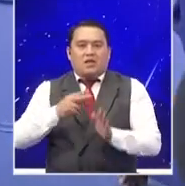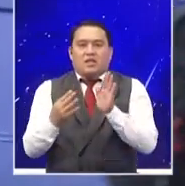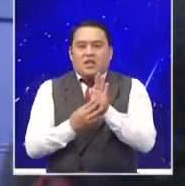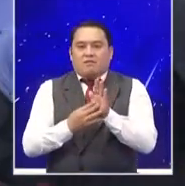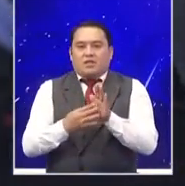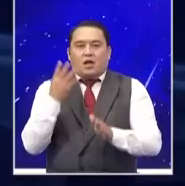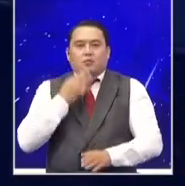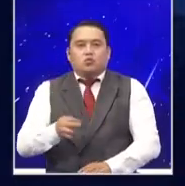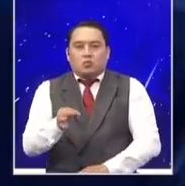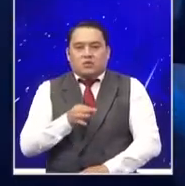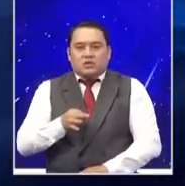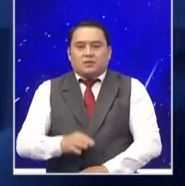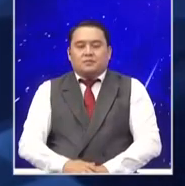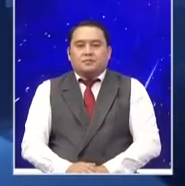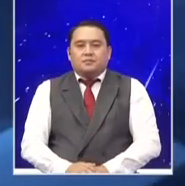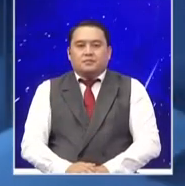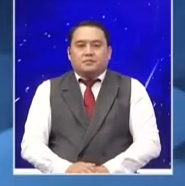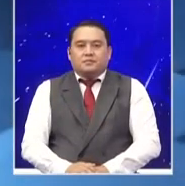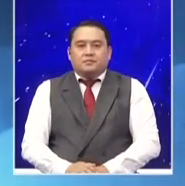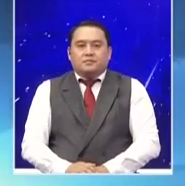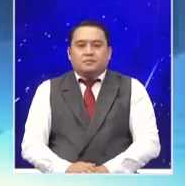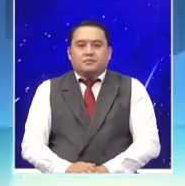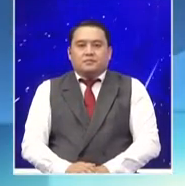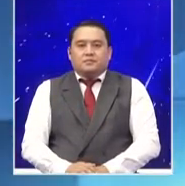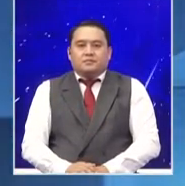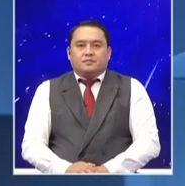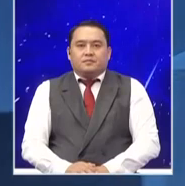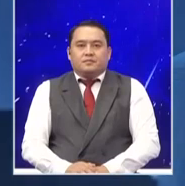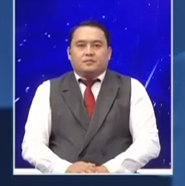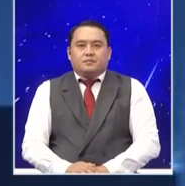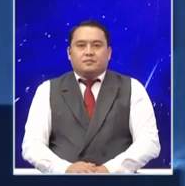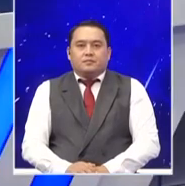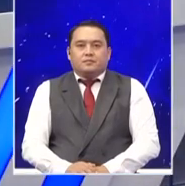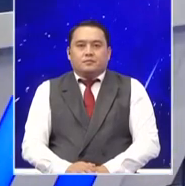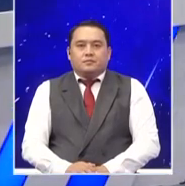них выиграли жетысусцы. Алексей Цой, Жаркен Шынтаев и Абзал Нусипов, телеканал ЖТСУ.